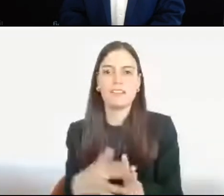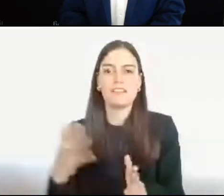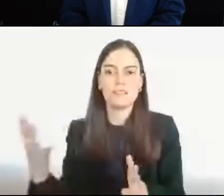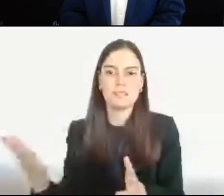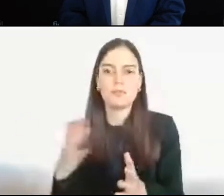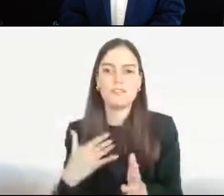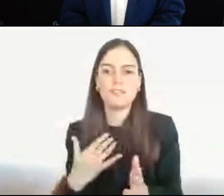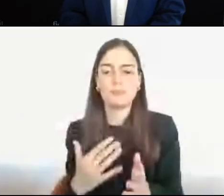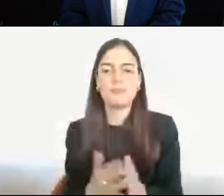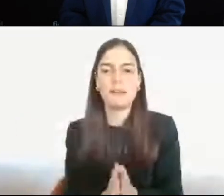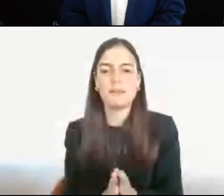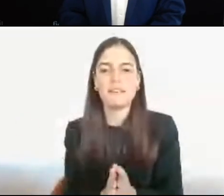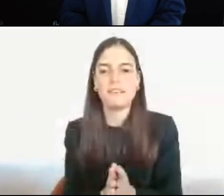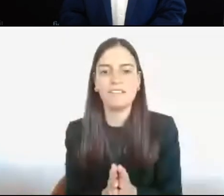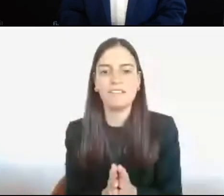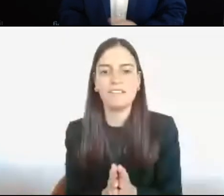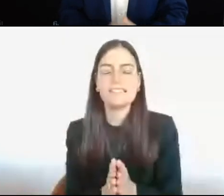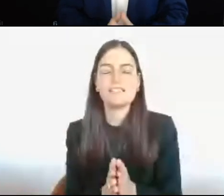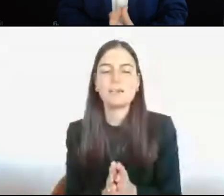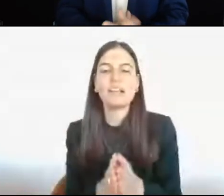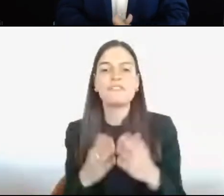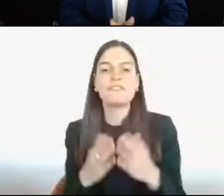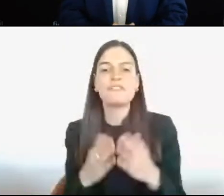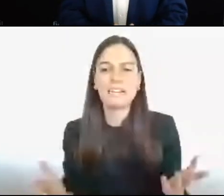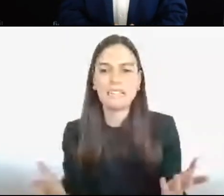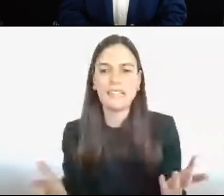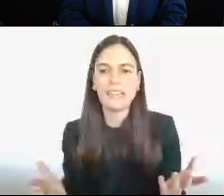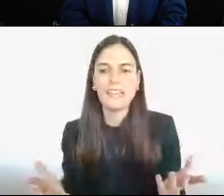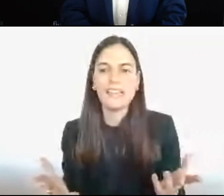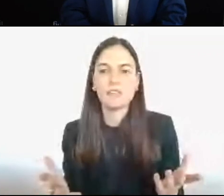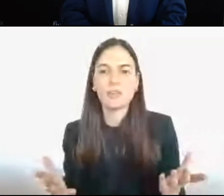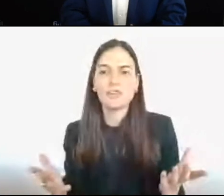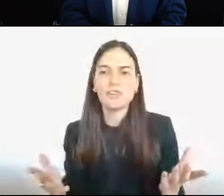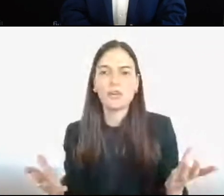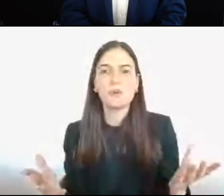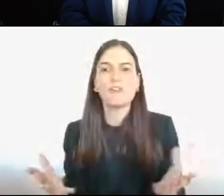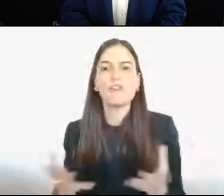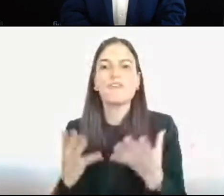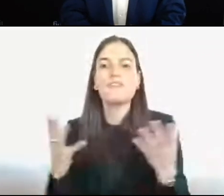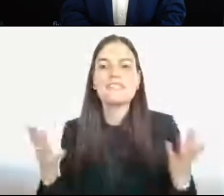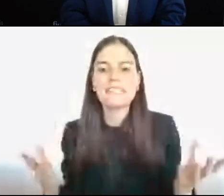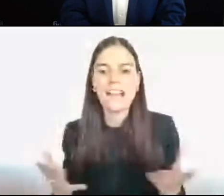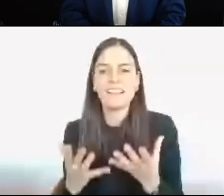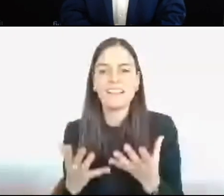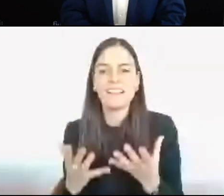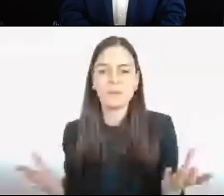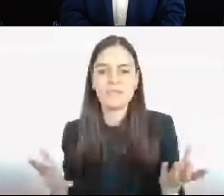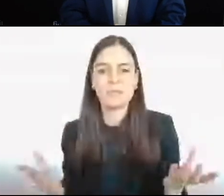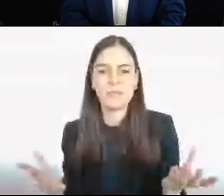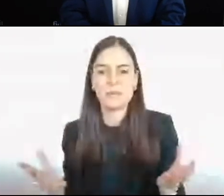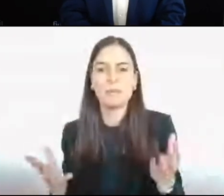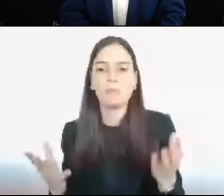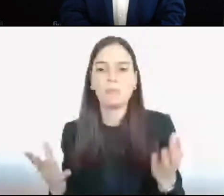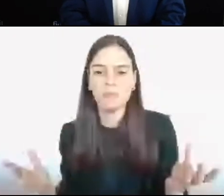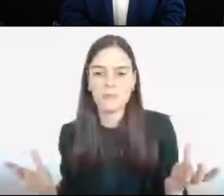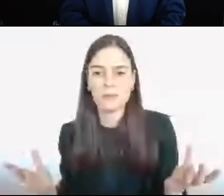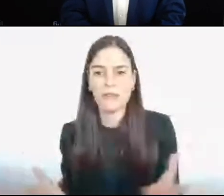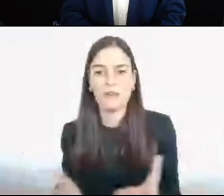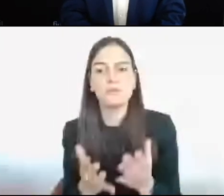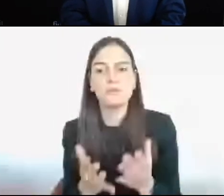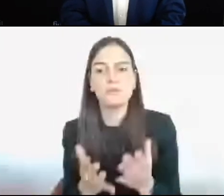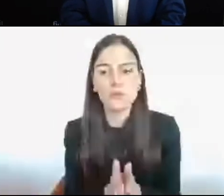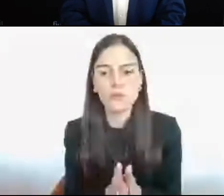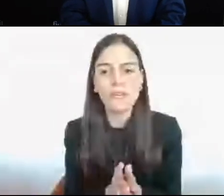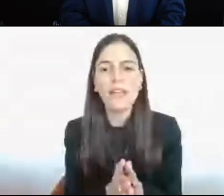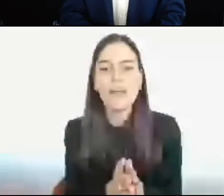travers de l'intervention d'Olivier et puis de la mienne, c'est vraiment la fiscalité et votre environnement fiscal et votre situation